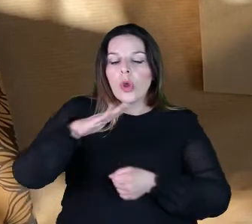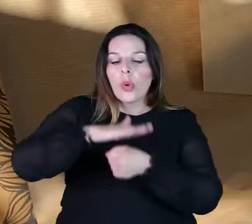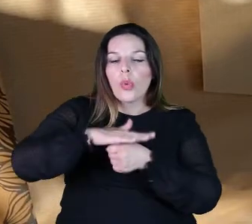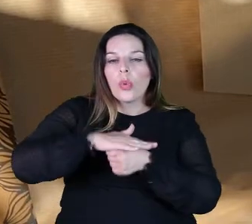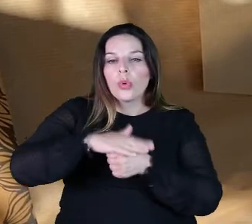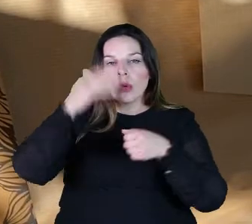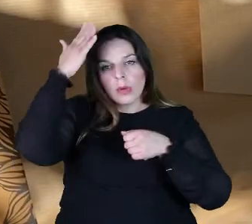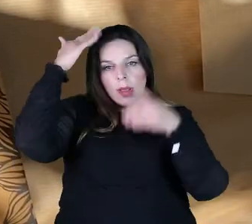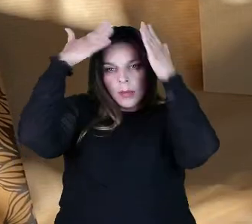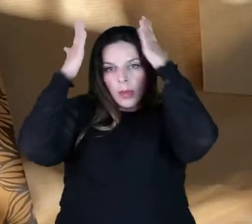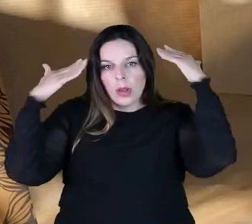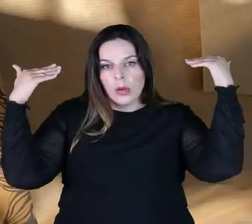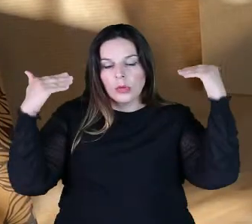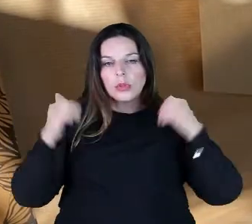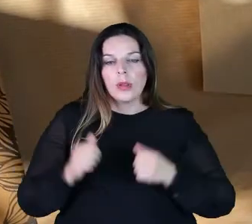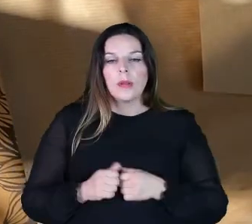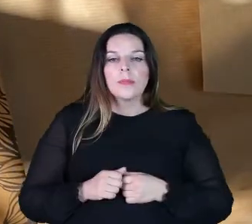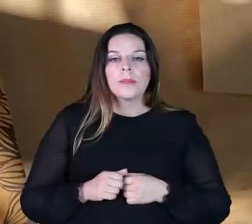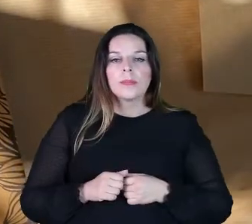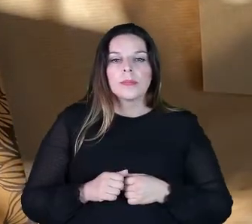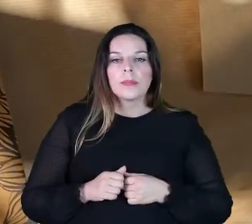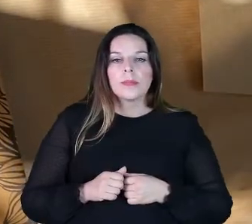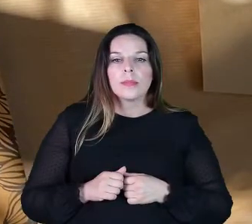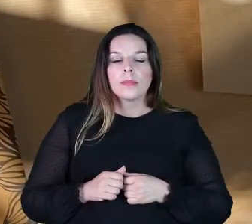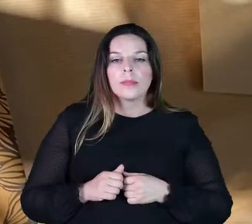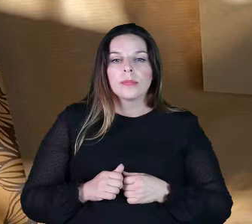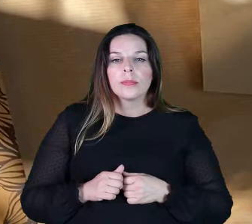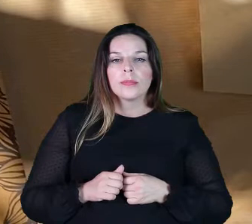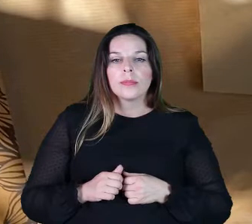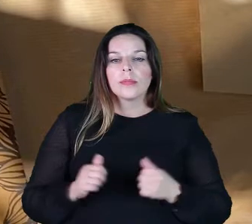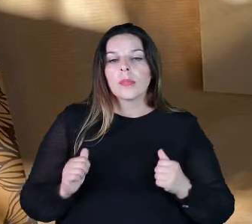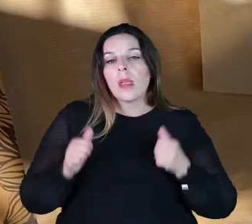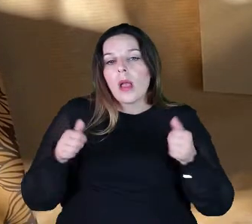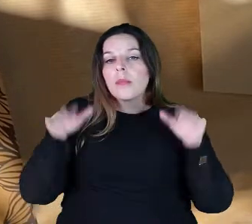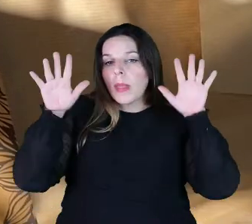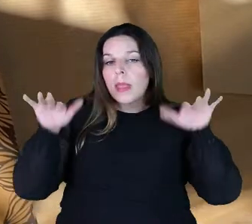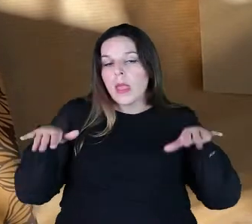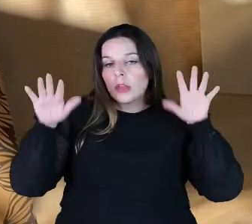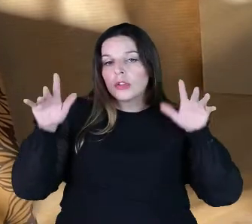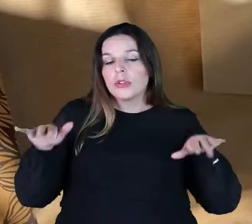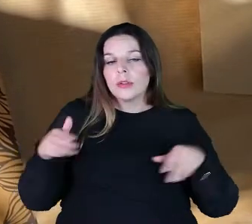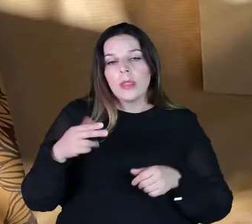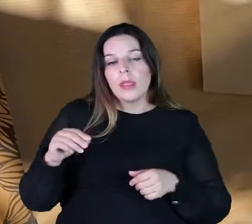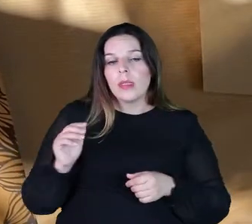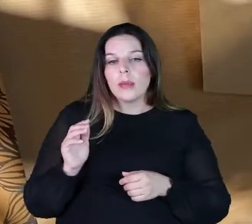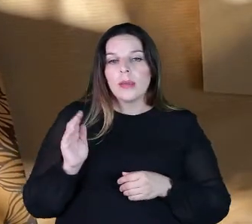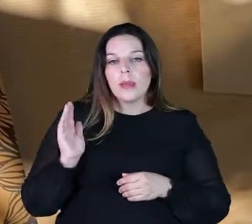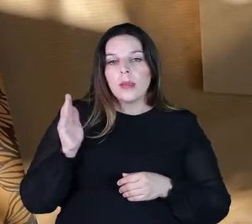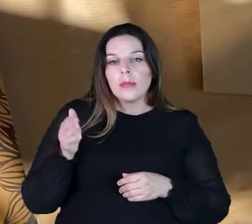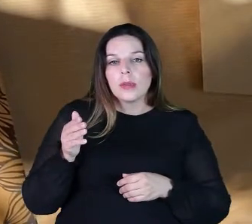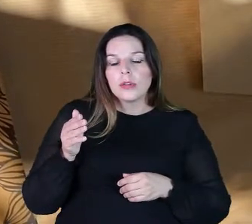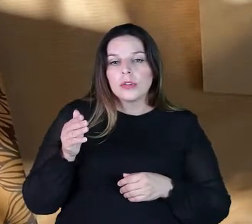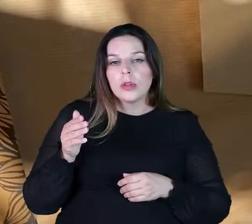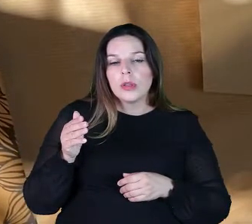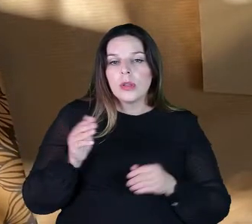górą kapelusza, tak żeby tam nie wpadał żaden deszcz do środka, żeby